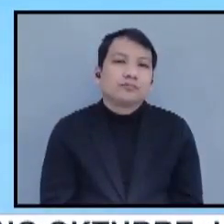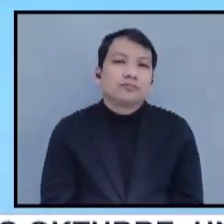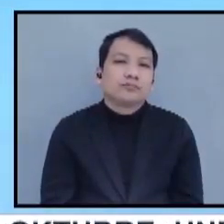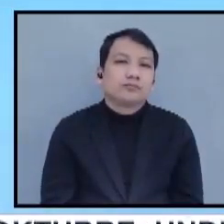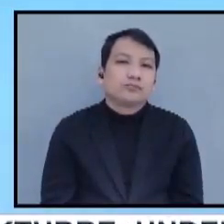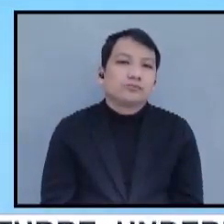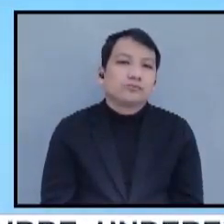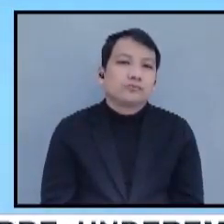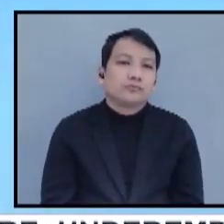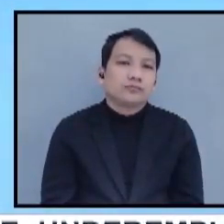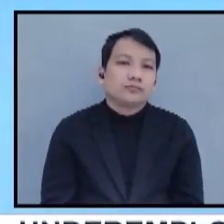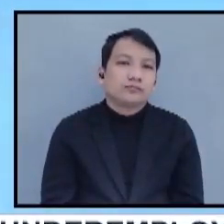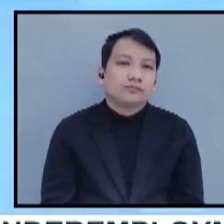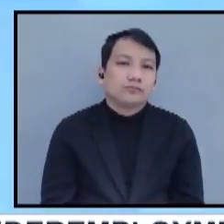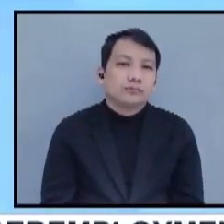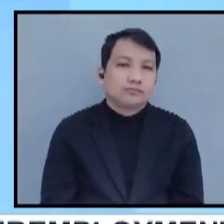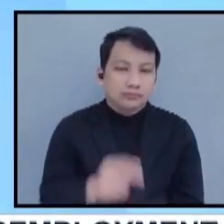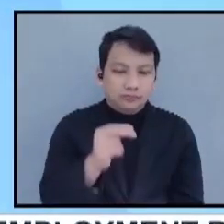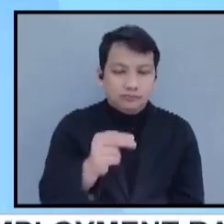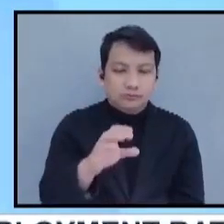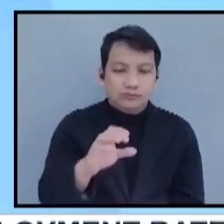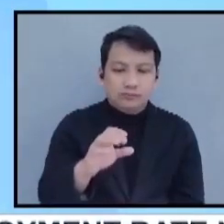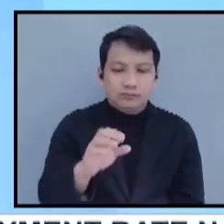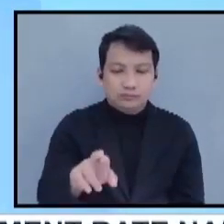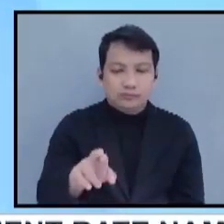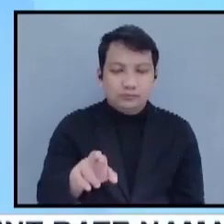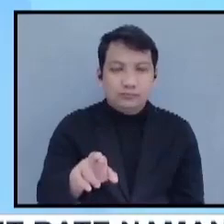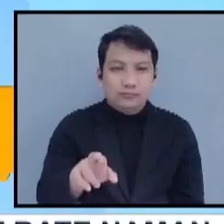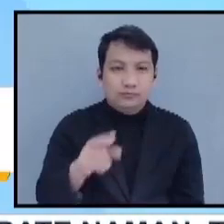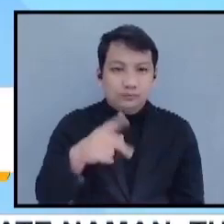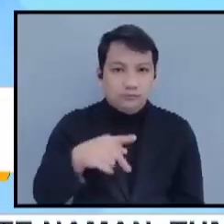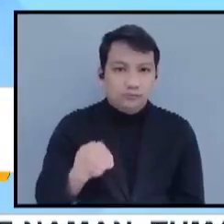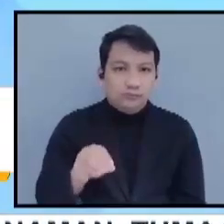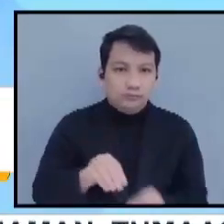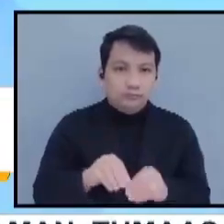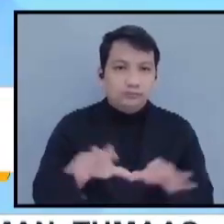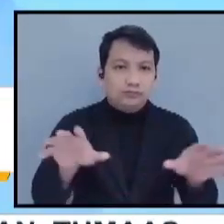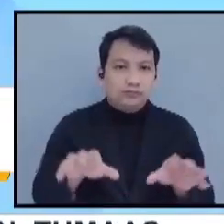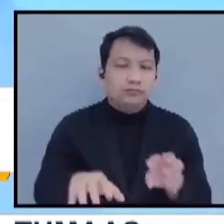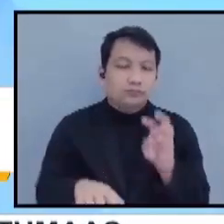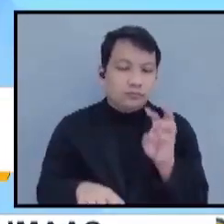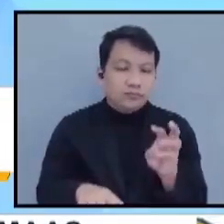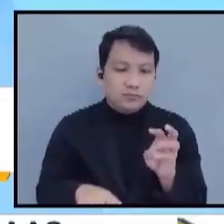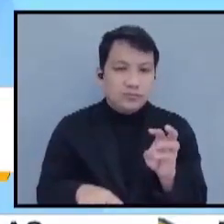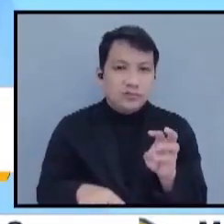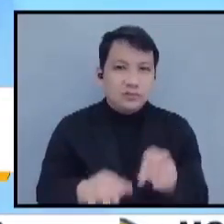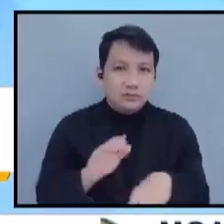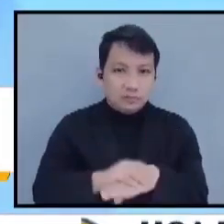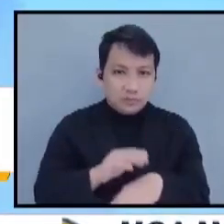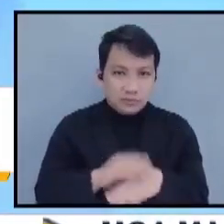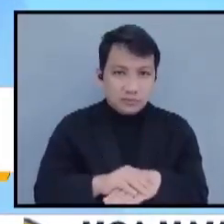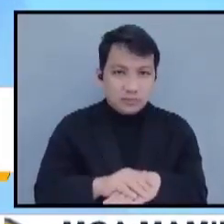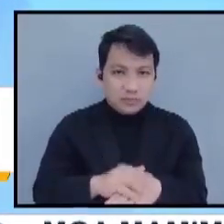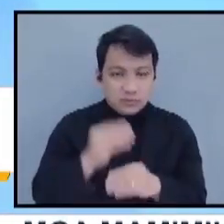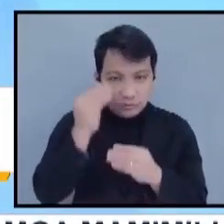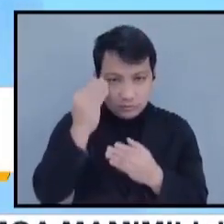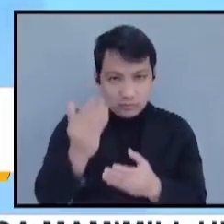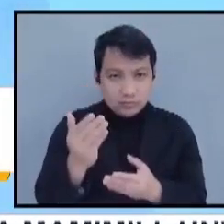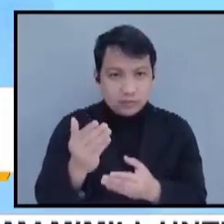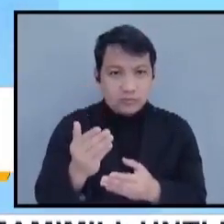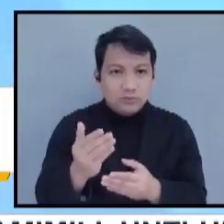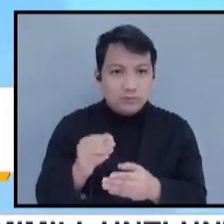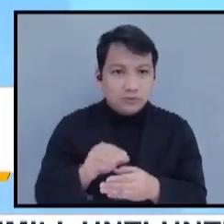Iniimbestigahan na ng NCRPO ang nagpakalat ng hindi bababa sa 6 na bomb threat na naiulat sa mga government offices sa Metro